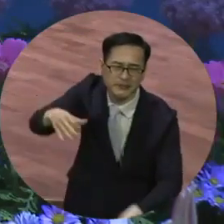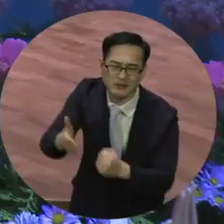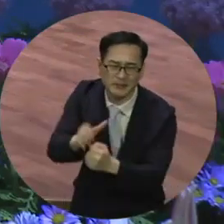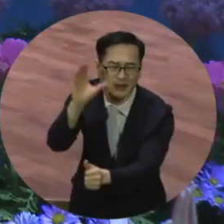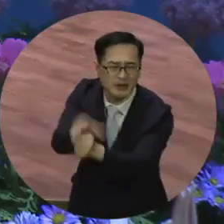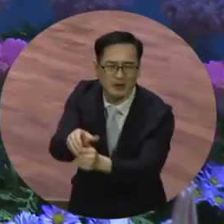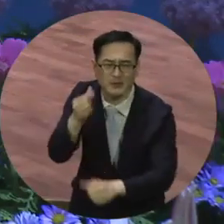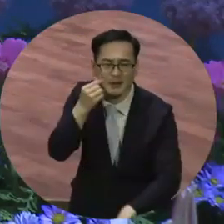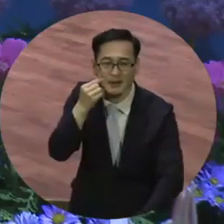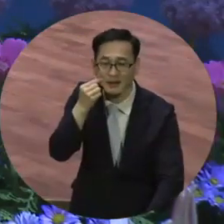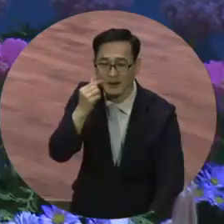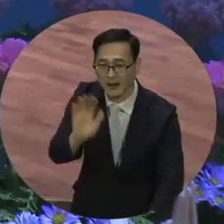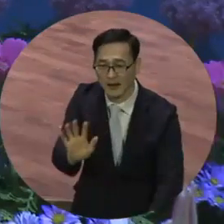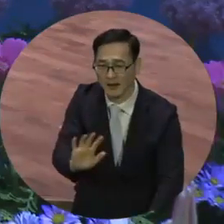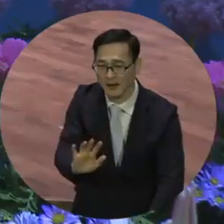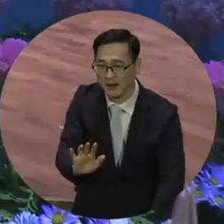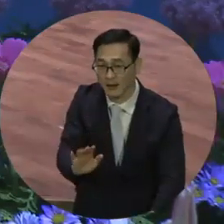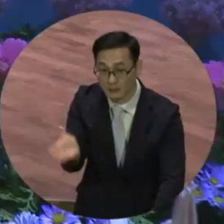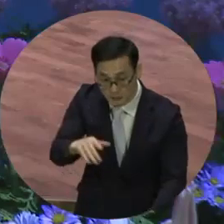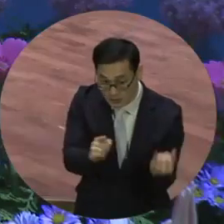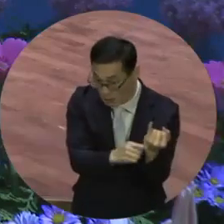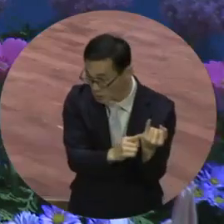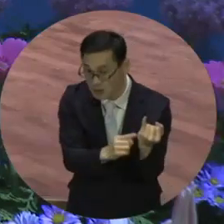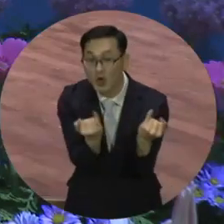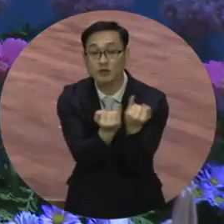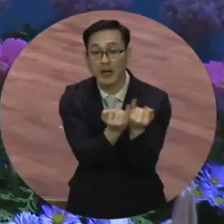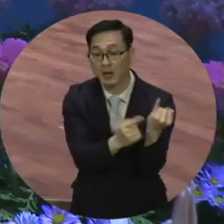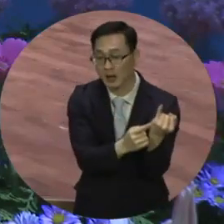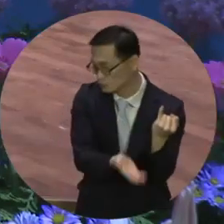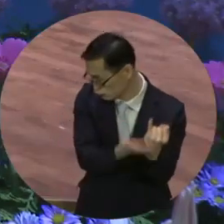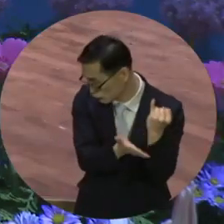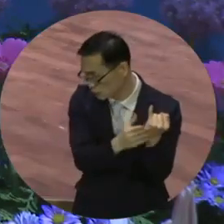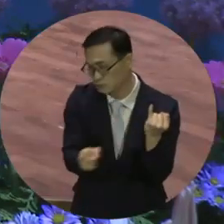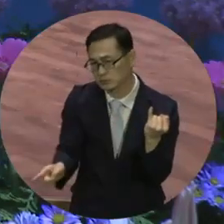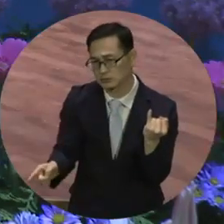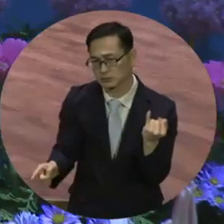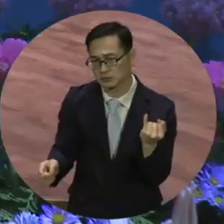것은 아주 파격적인 거예요.